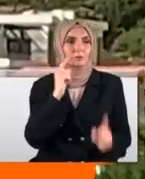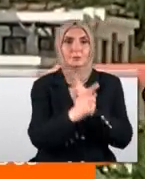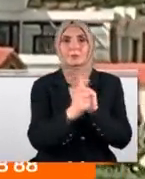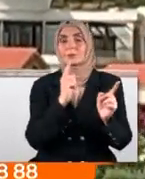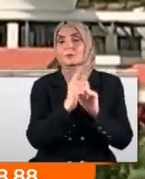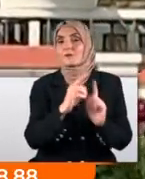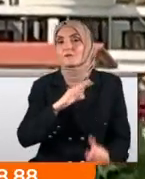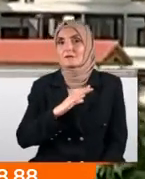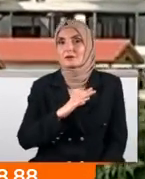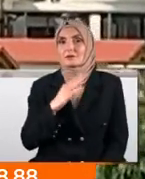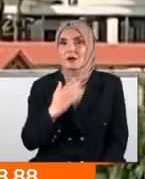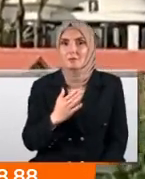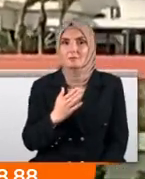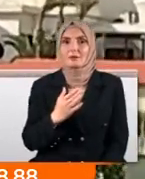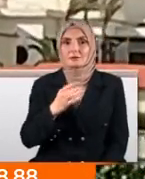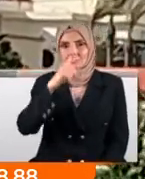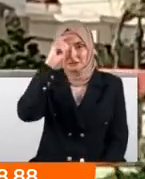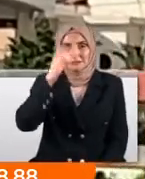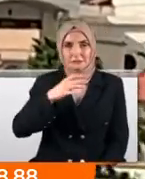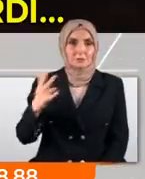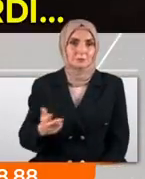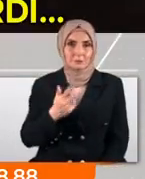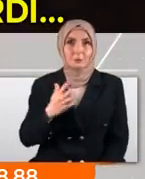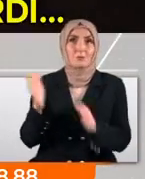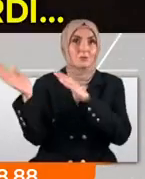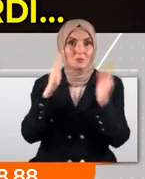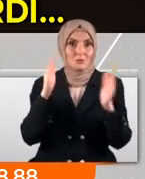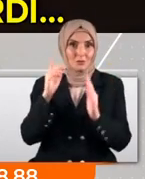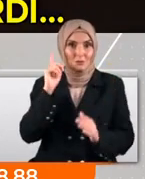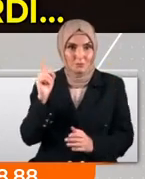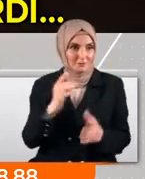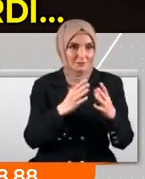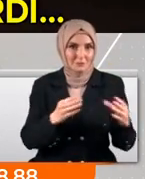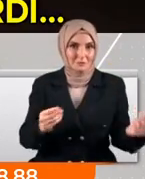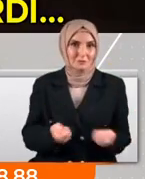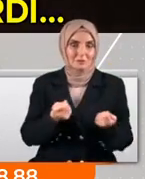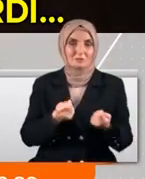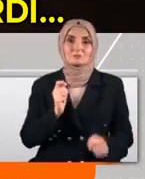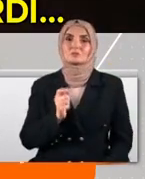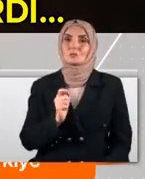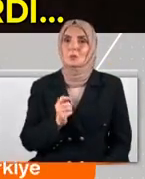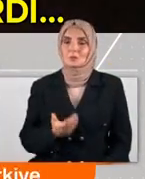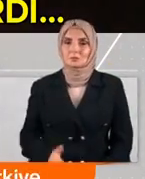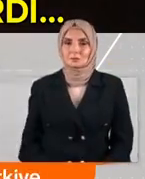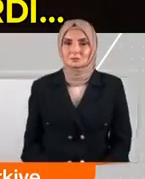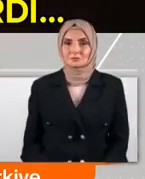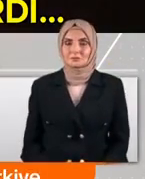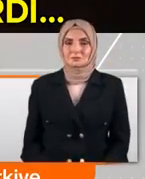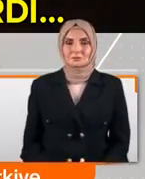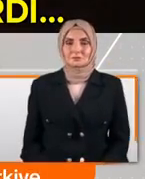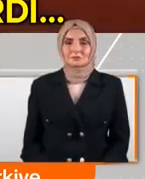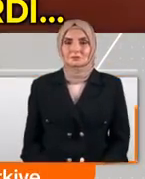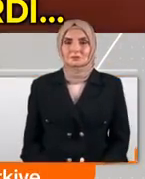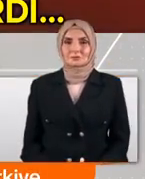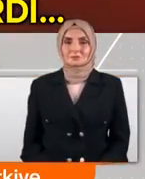ancak aşırı sıcak ve rüzgar müdahaleyi zorlaştırıyor. Thinking why? Because they